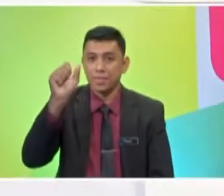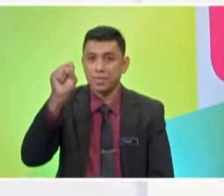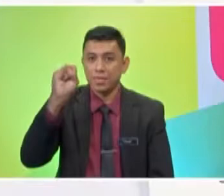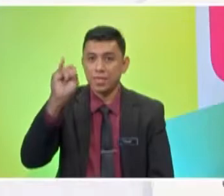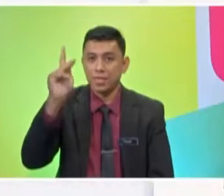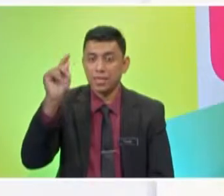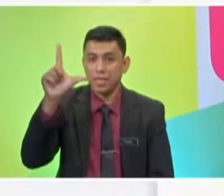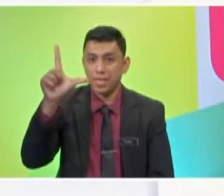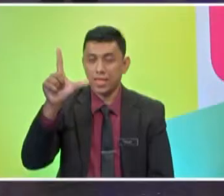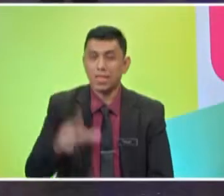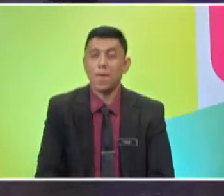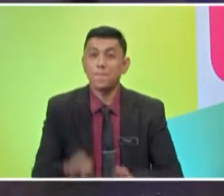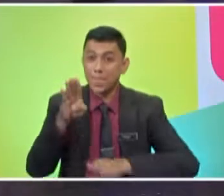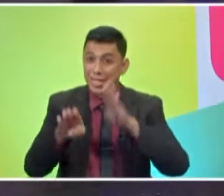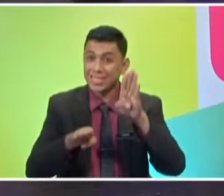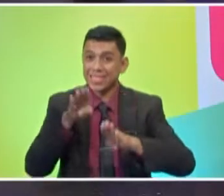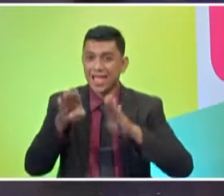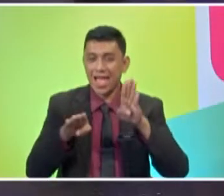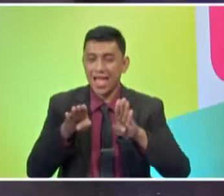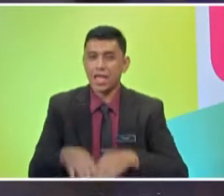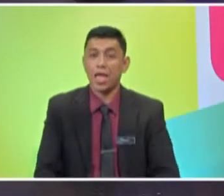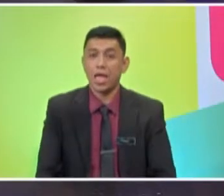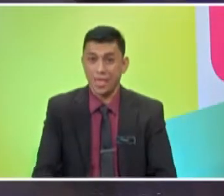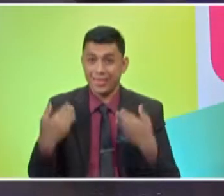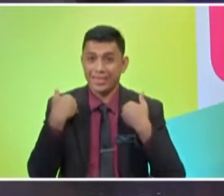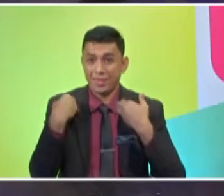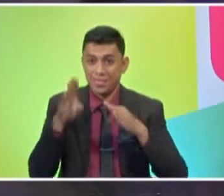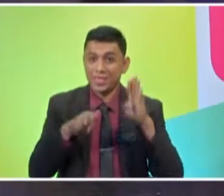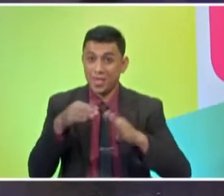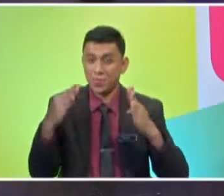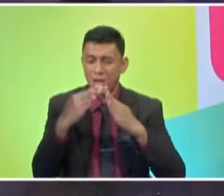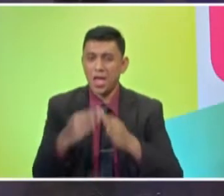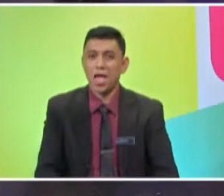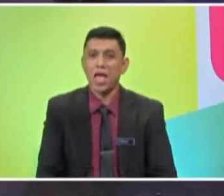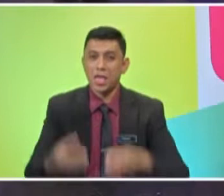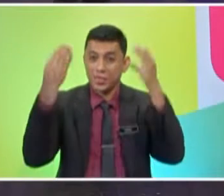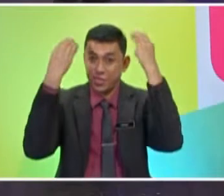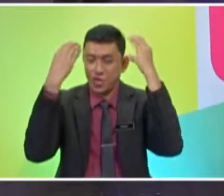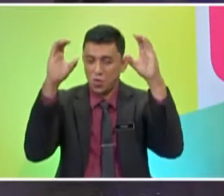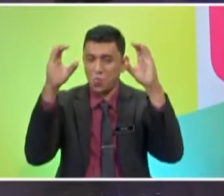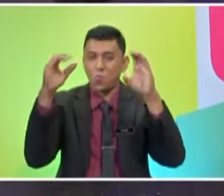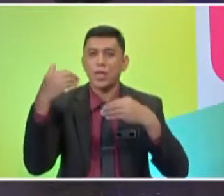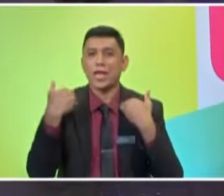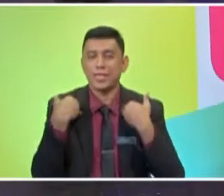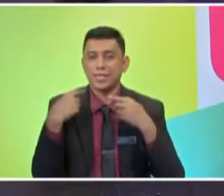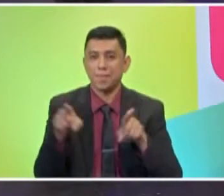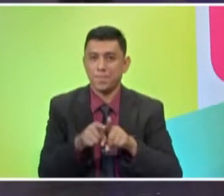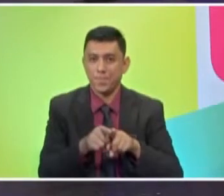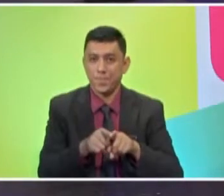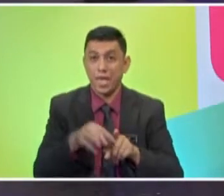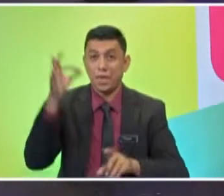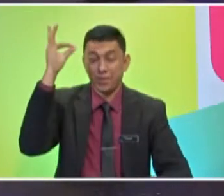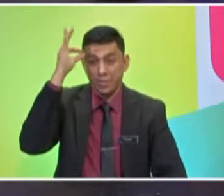BABSICKL. Basikal. Pandai. Fizi ada basikal tak? Ada cikgu. Cikgu pun ada basikal berwarna merah kan? Saya warna biru cikgu.